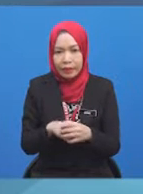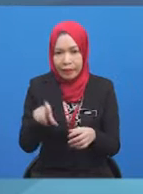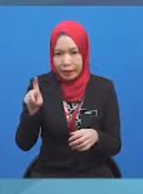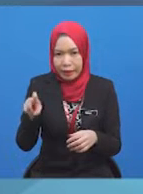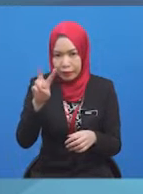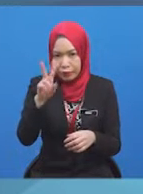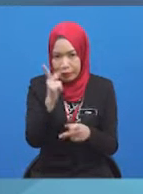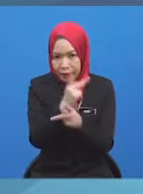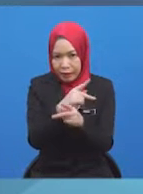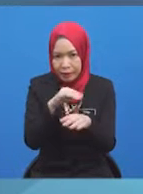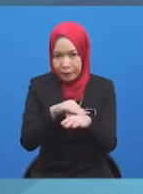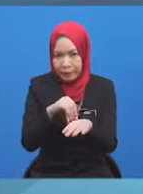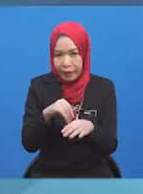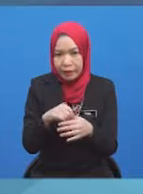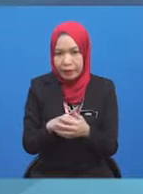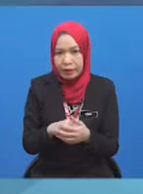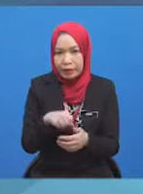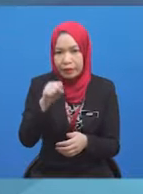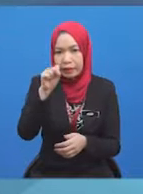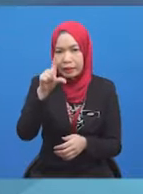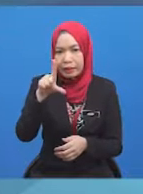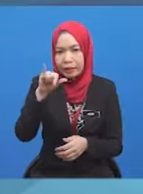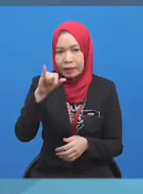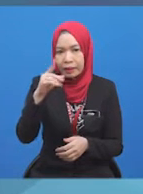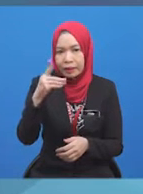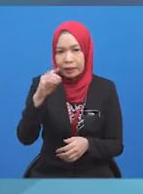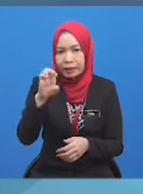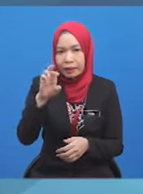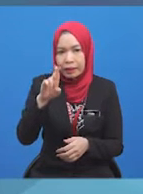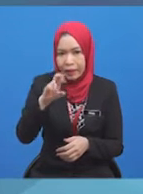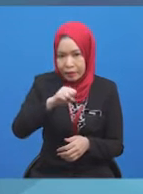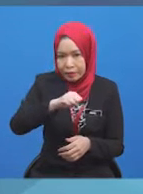Klik dua kali pada gradient slider sebelah kiri.